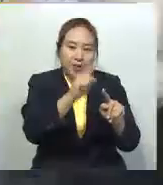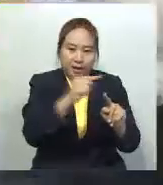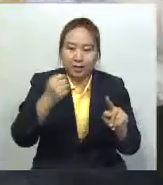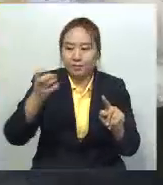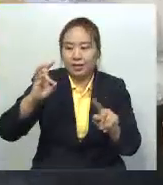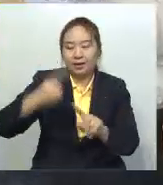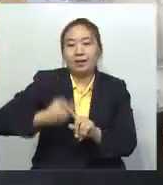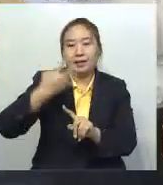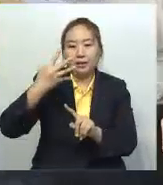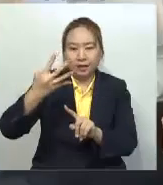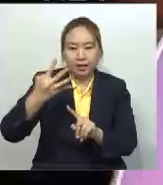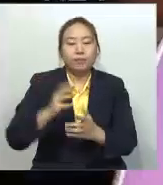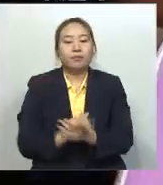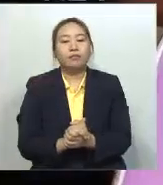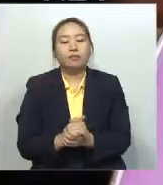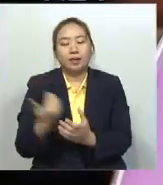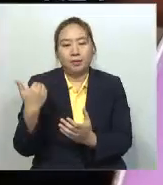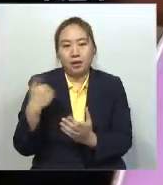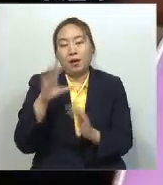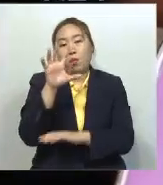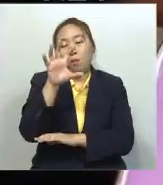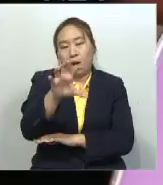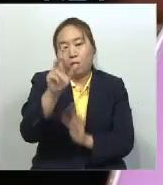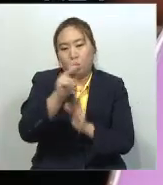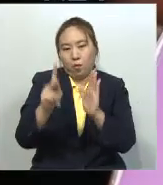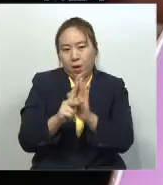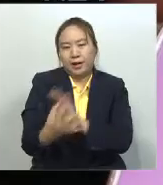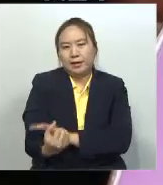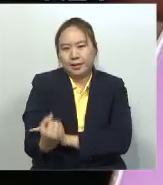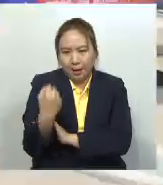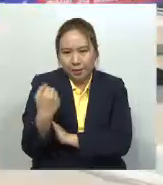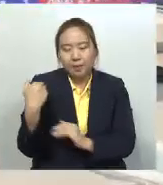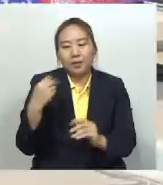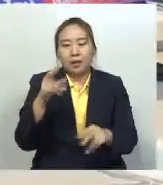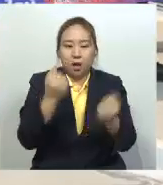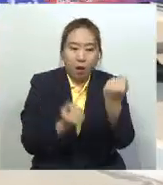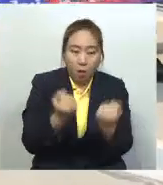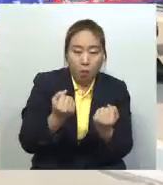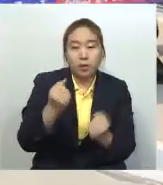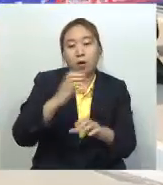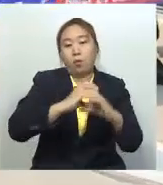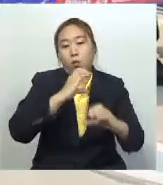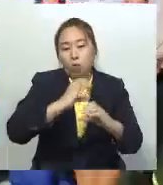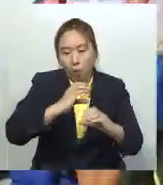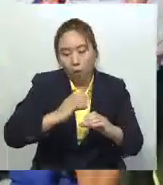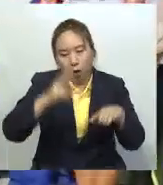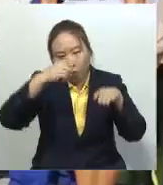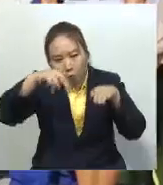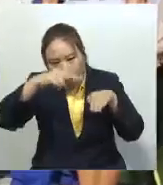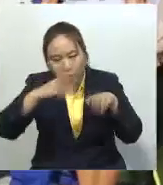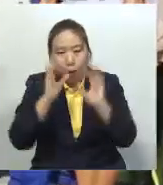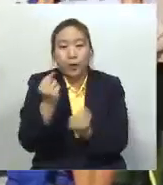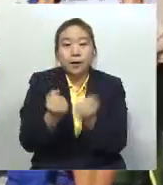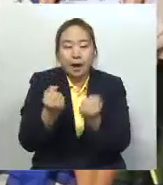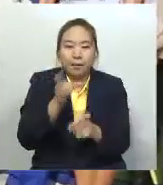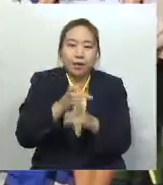17เมษายนนะครับพร้อมใช้มาตรการบังคับใช้กฎหมายอย่างเคร่งครัดทั้งกวดขันรถโดยสารสาธารณะและคุมเข้มผู้ขับ